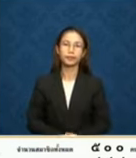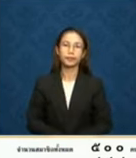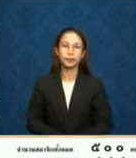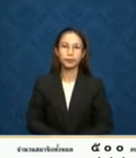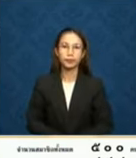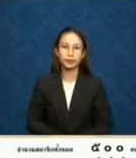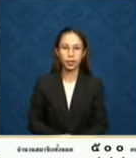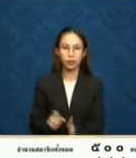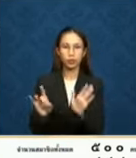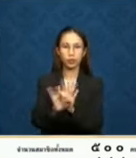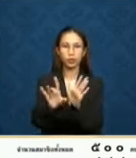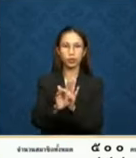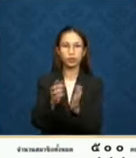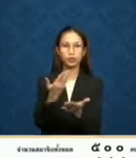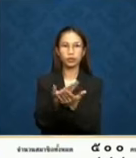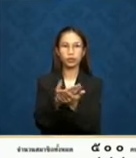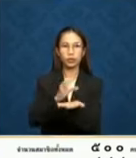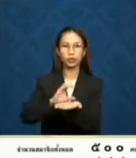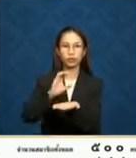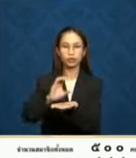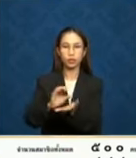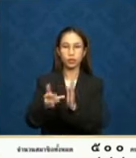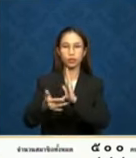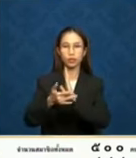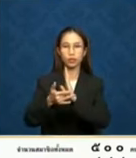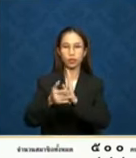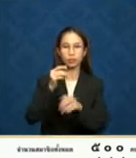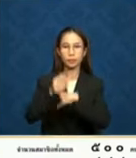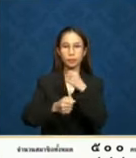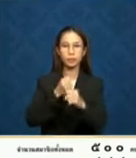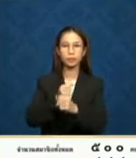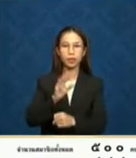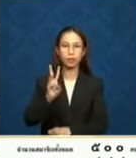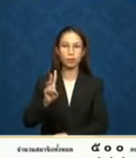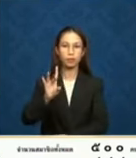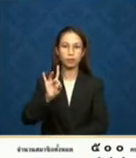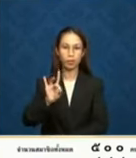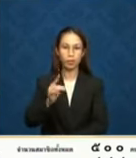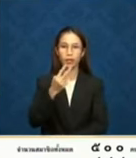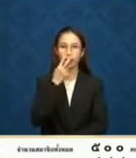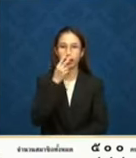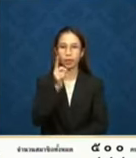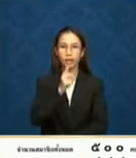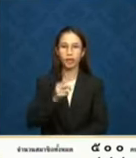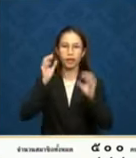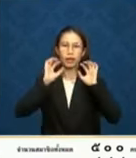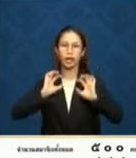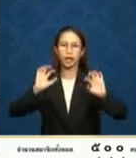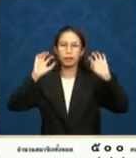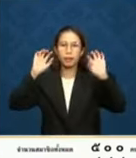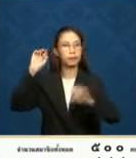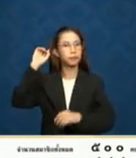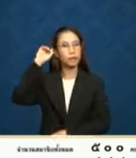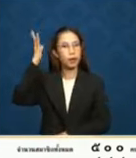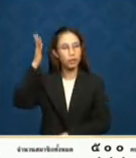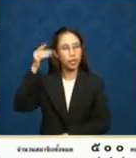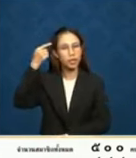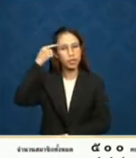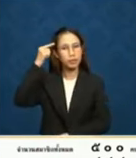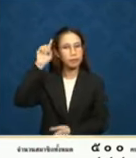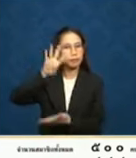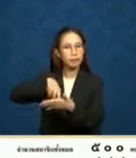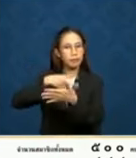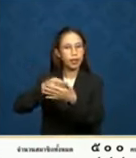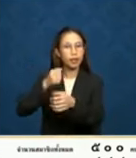ับ งบประมาณดดจิตัลในงบ 6.8 สบับนี้สะท้อนว่ารัฐบาลไม่มีความเข้ใจและวิสัยทัส